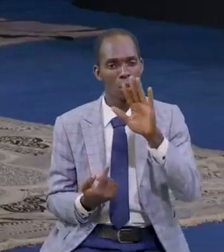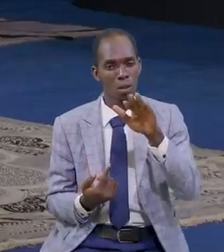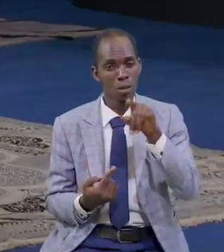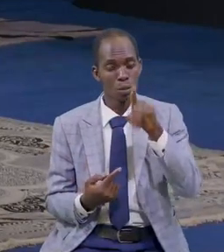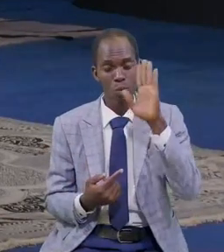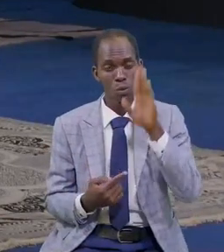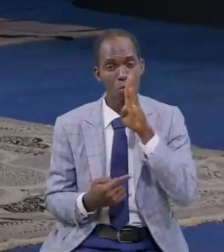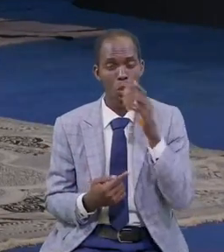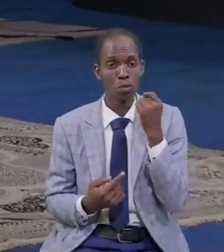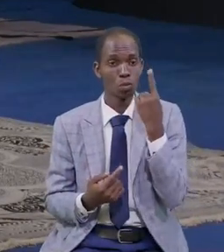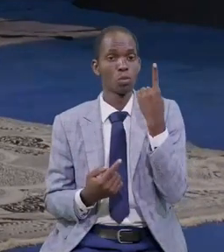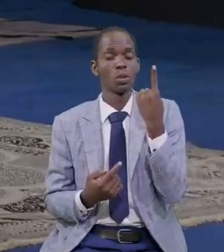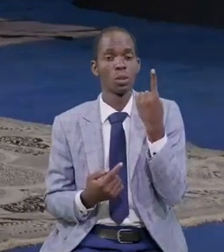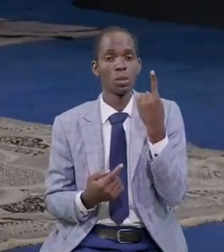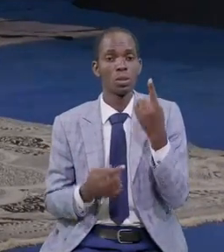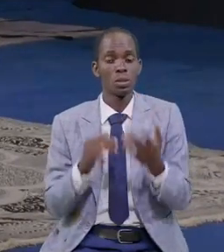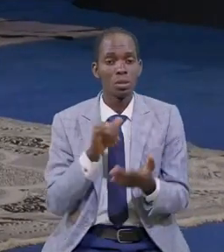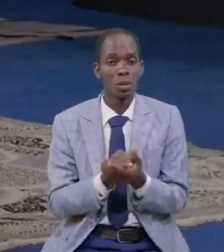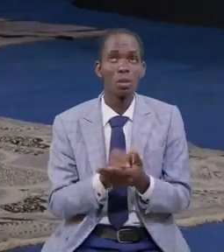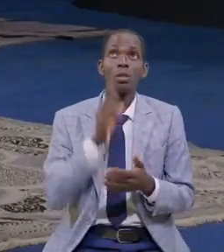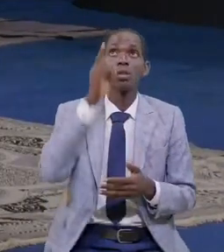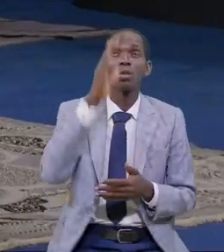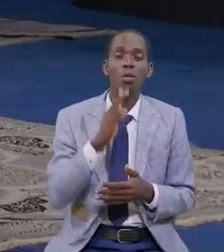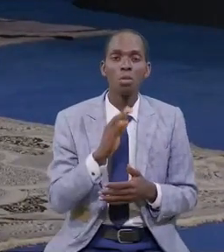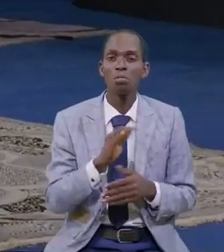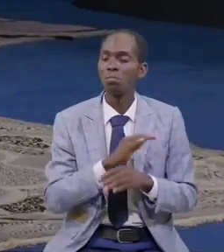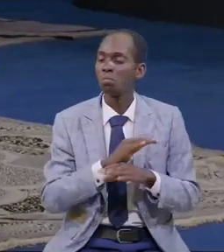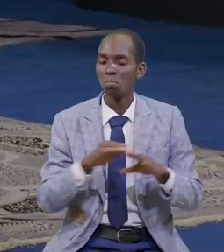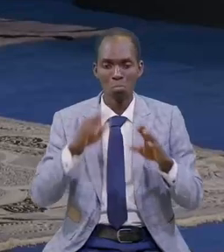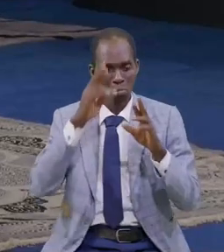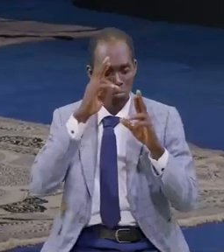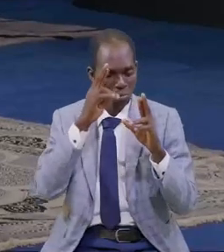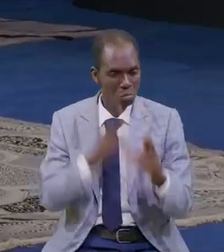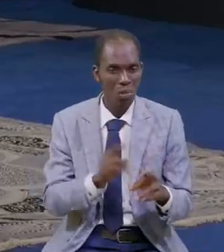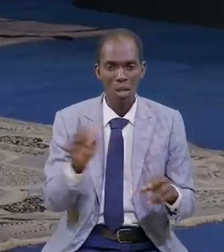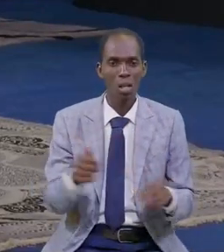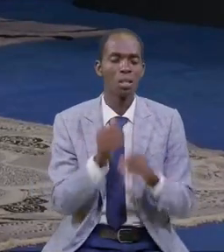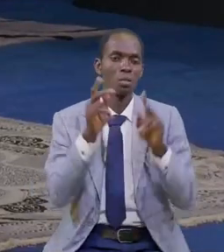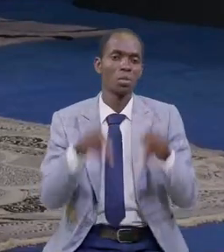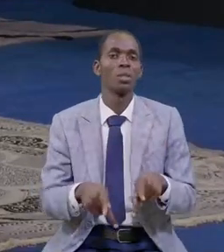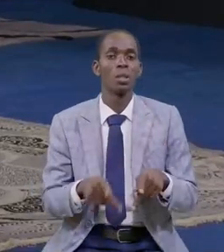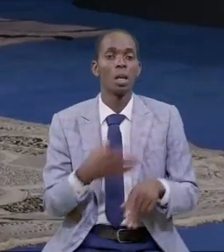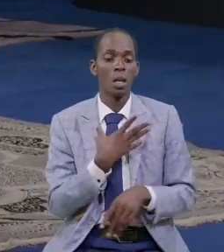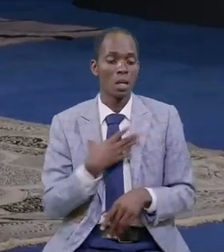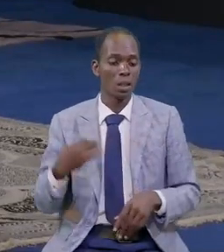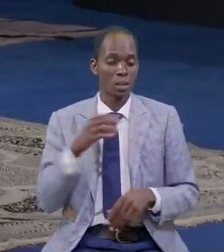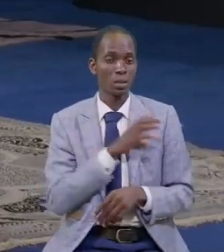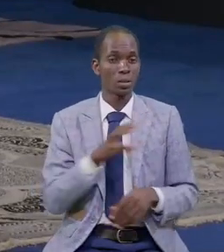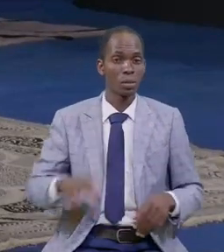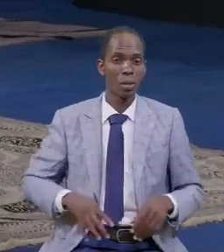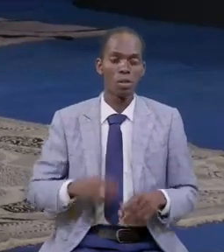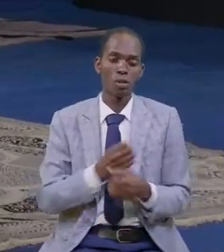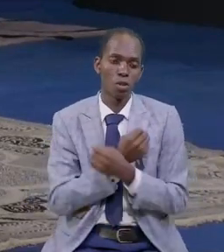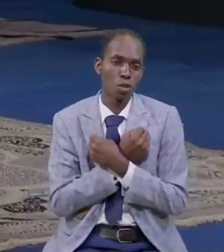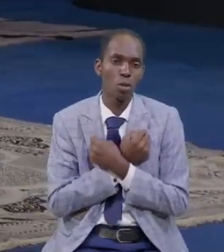découvrir avec étonnement que Dieu ne fait pas acception de personne et Christ